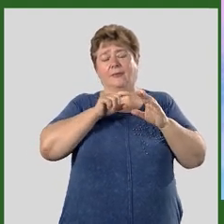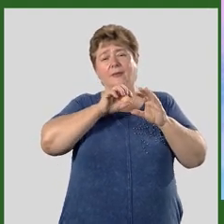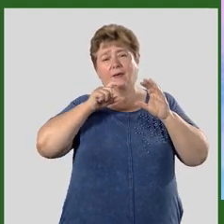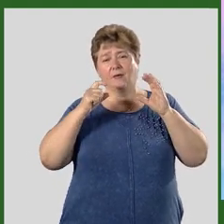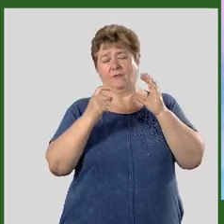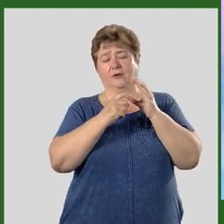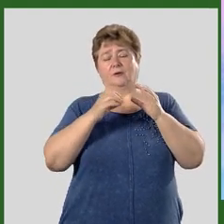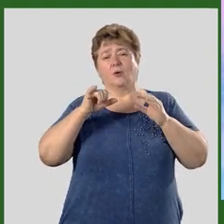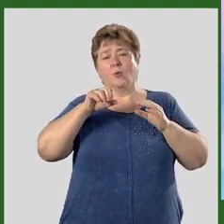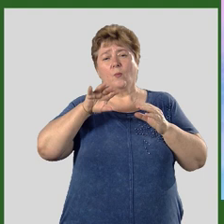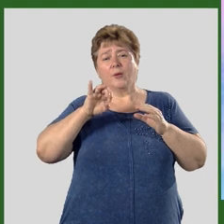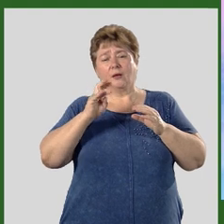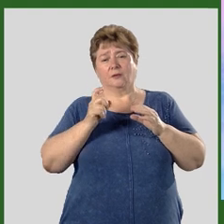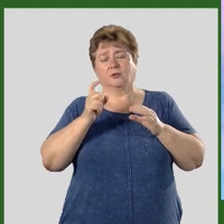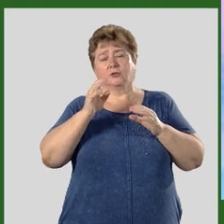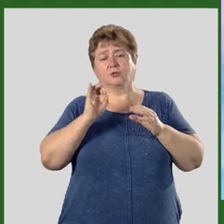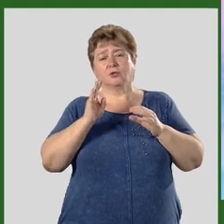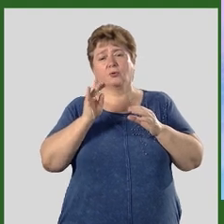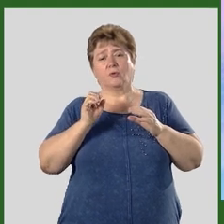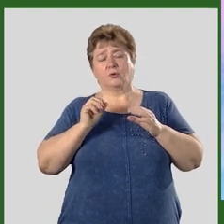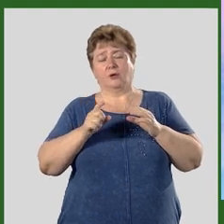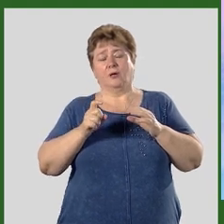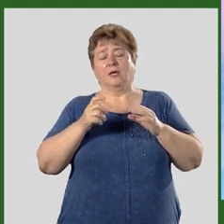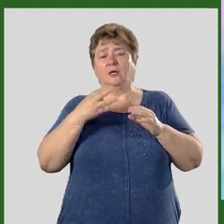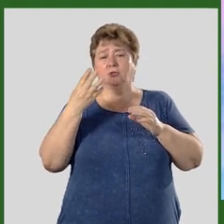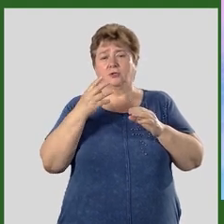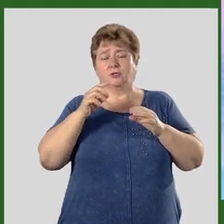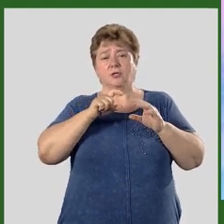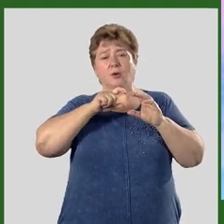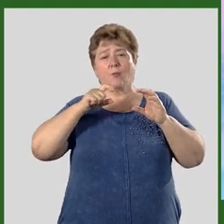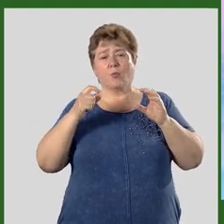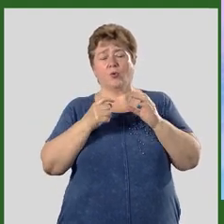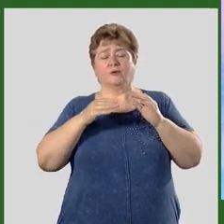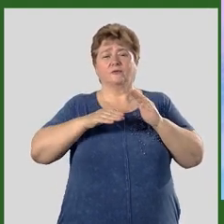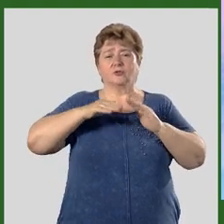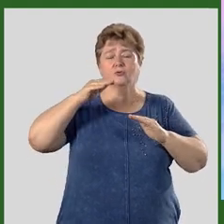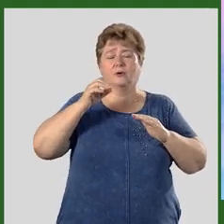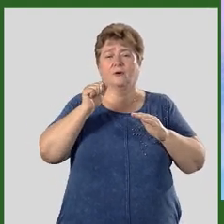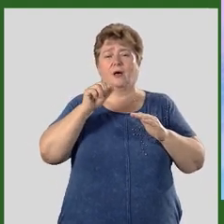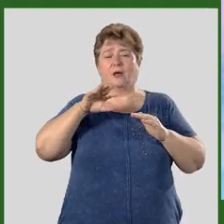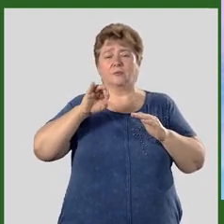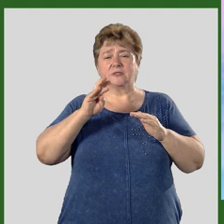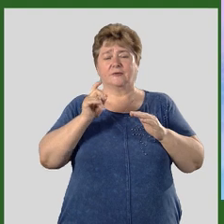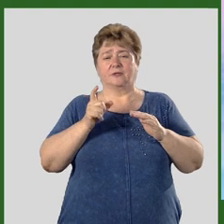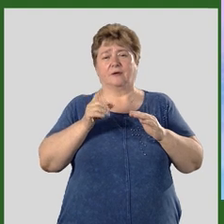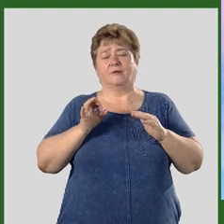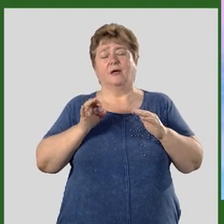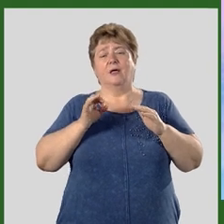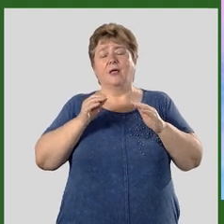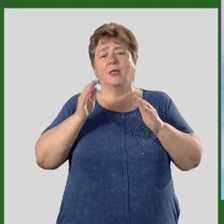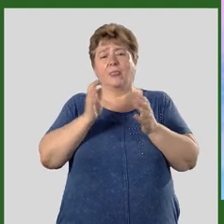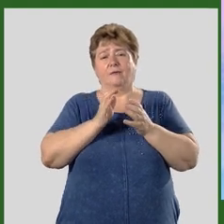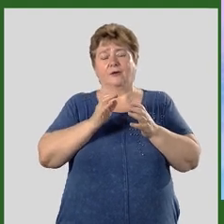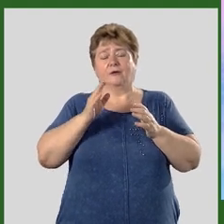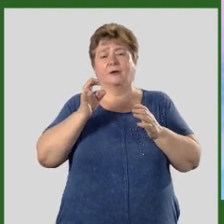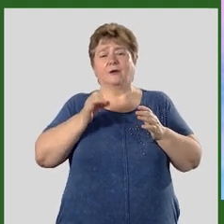и в умеренных широтах. И четыре пояса с преобладанием высокого атмосферного давления в